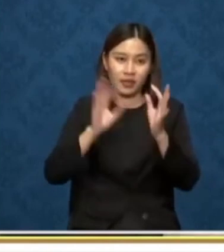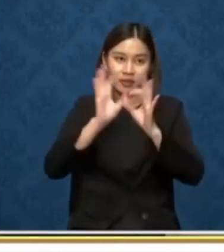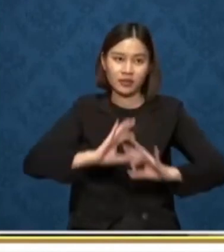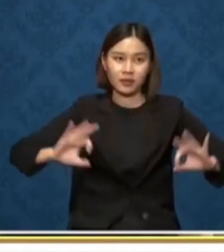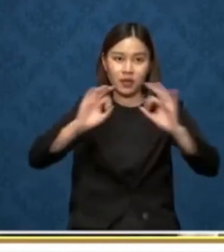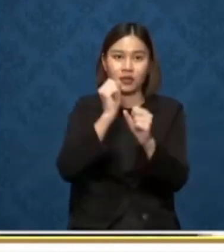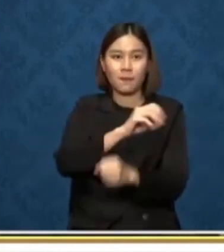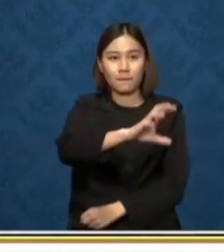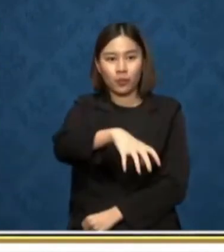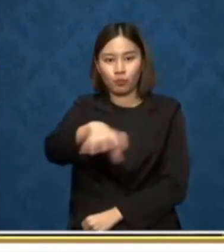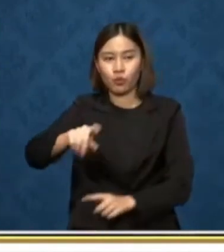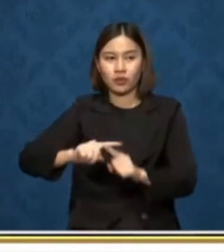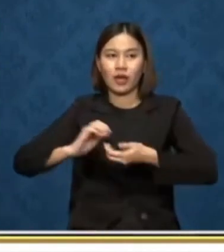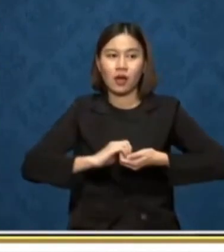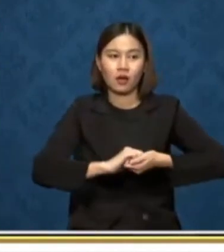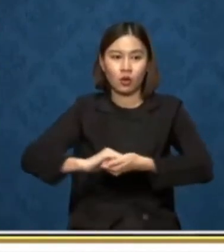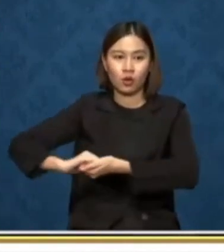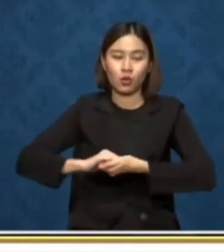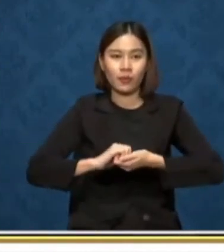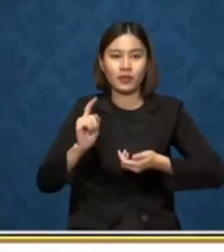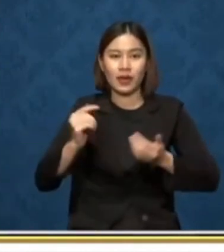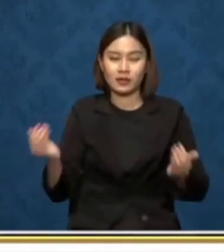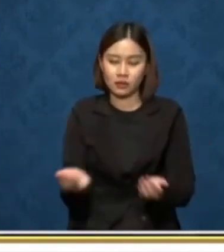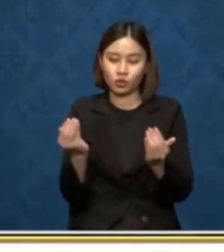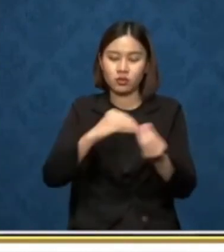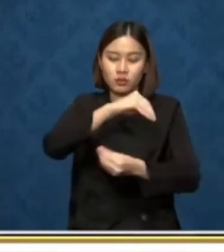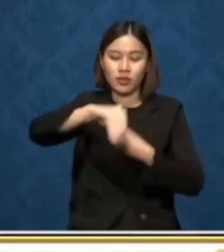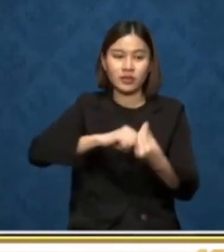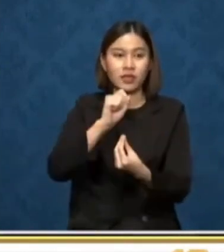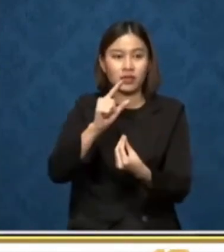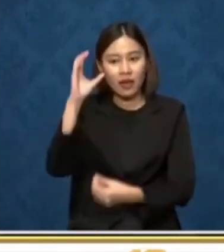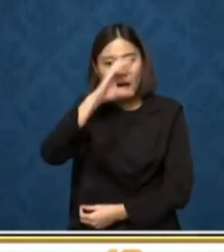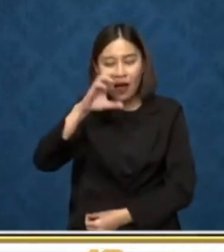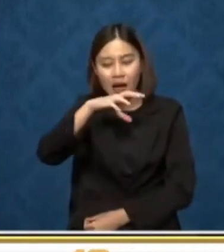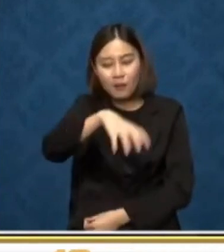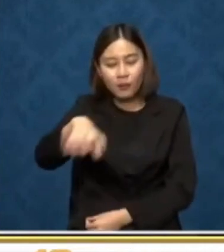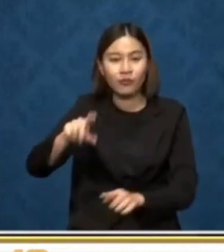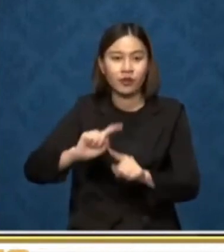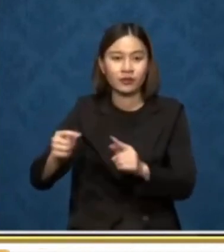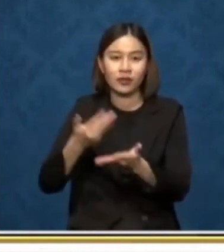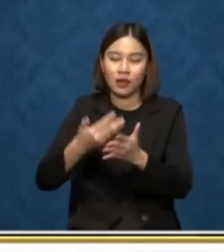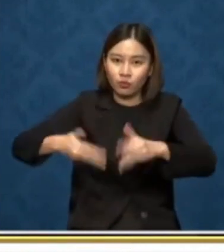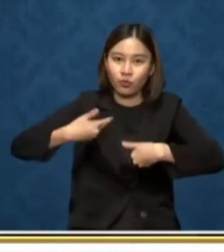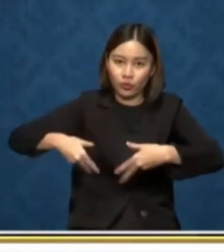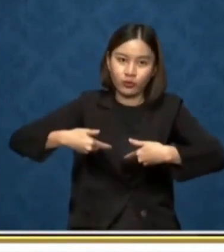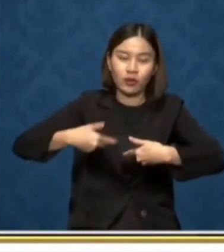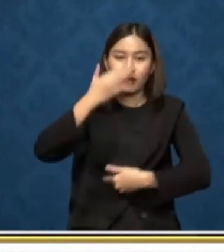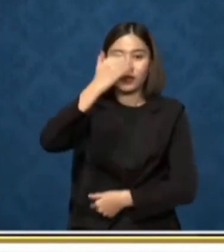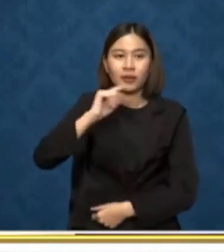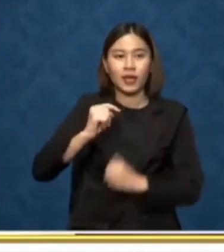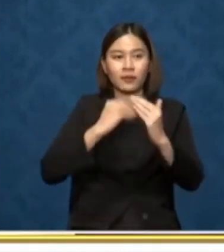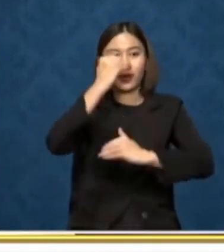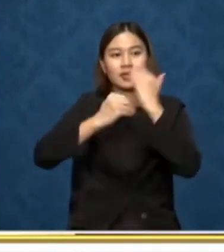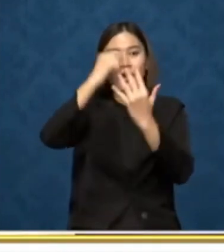นต้องร่วมมือกันในการส่งเสริมและกระตุ้นเศรษฐกิจการหาแหล่งที่มาของรายได้เพิ่มเพื่อ นำมาพัฒ